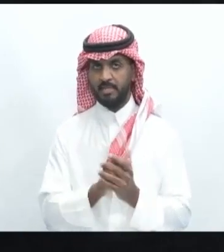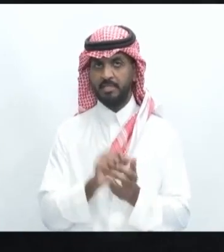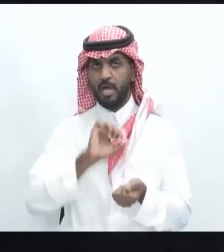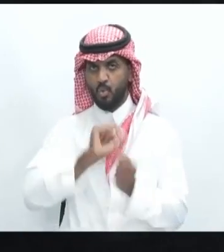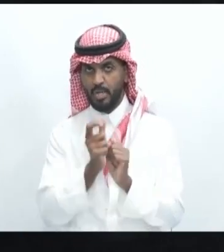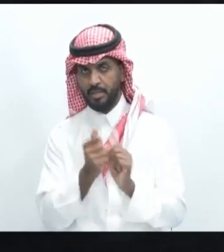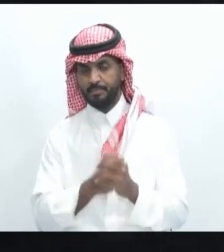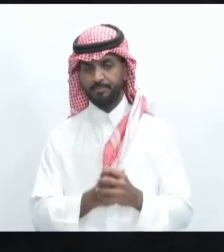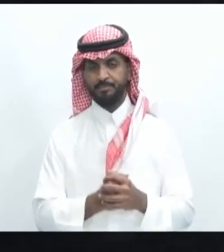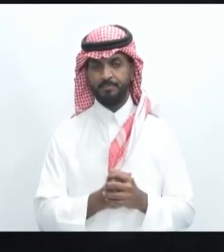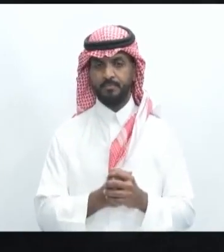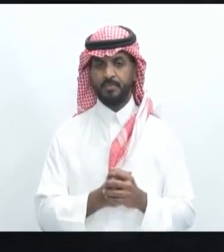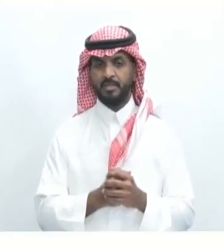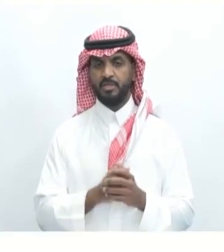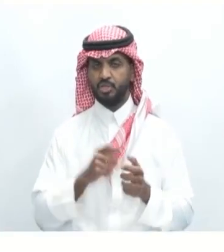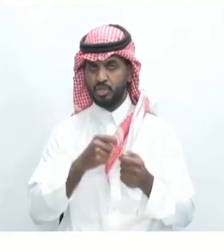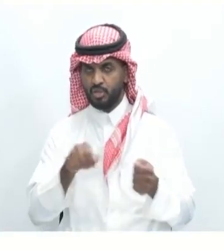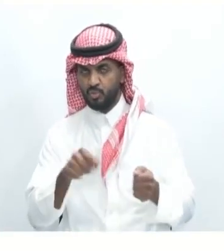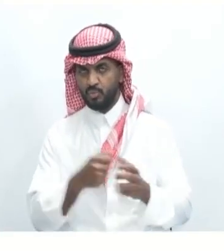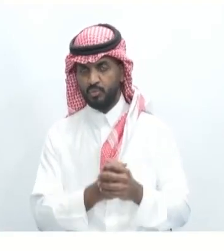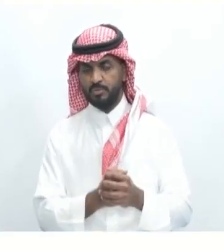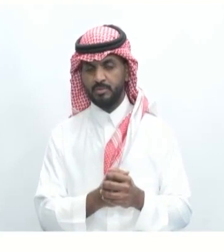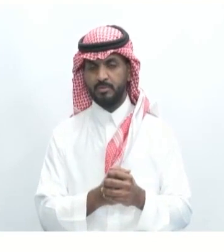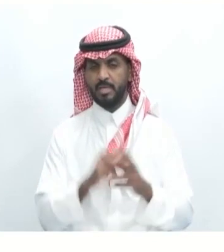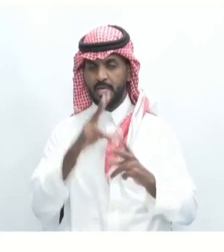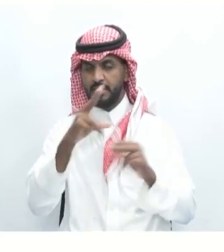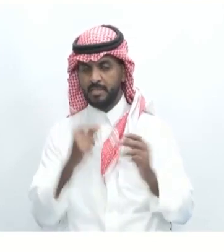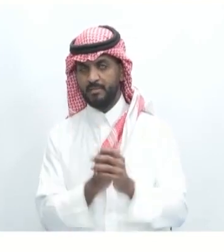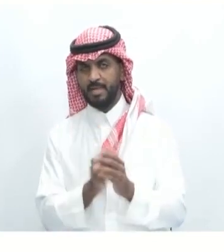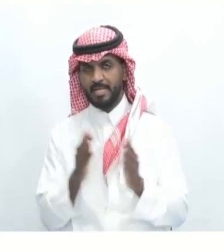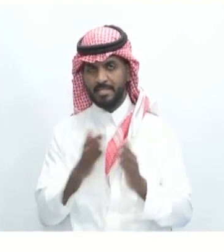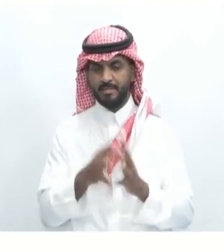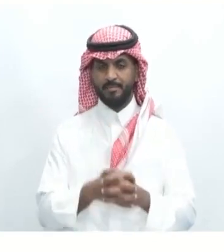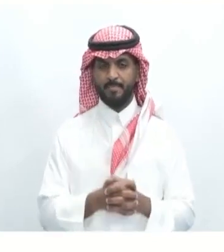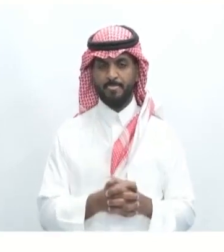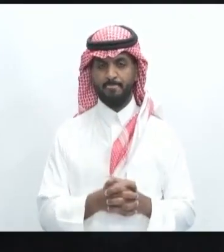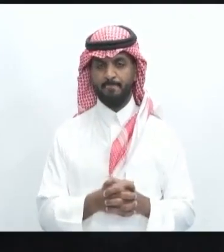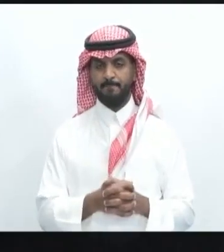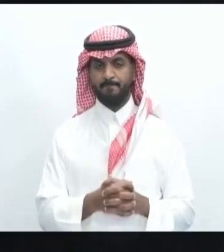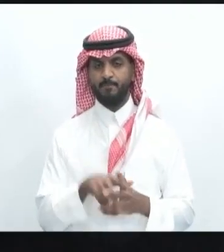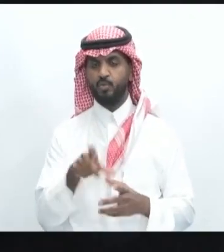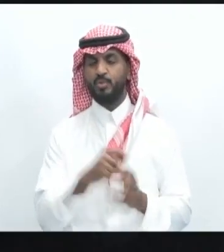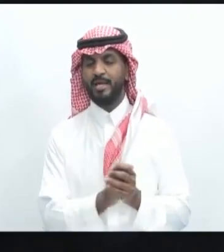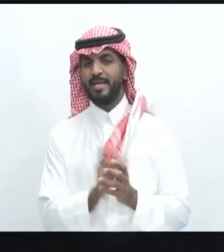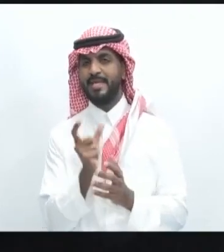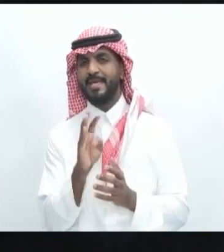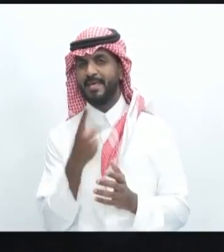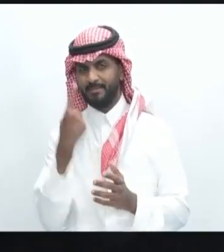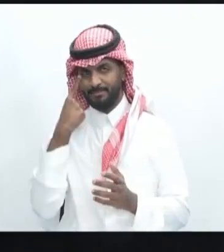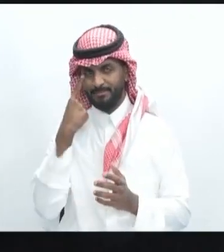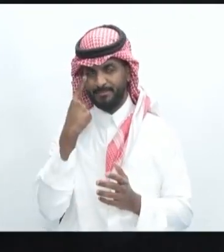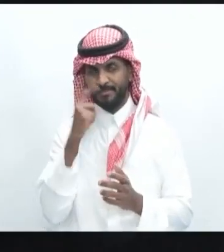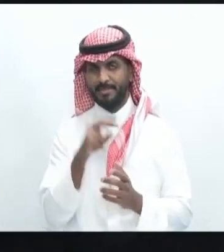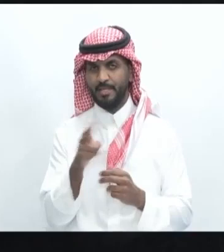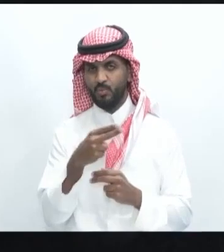معرف بان اشتريت قصه قصيره وقلنا هنا النكره نلاحظ انها